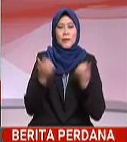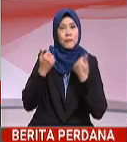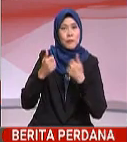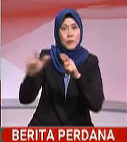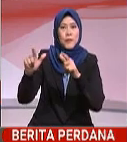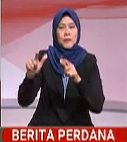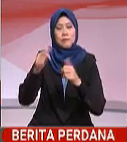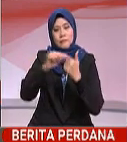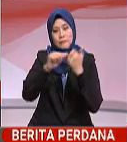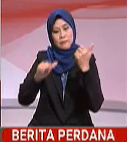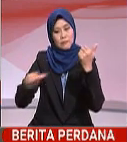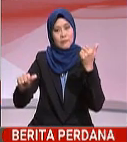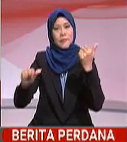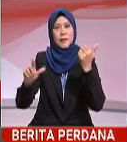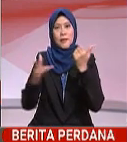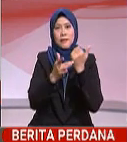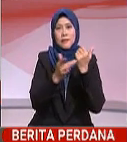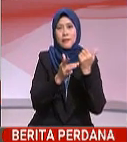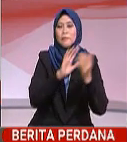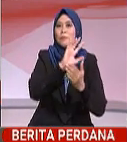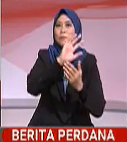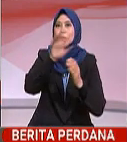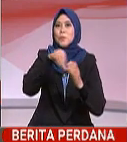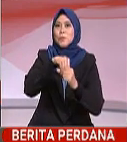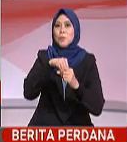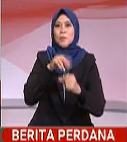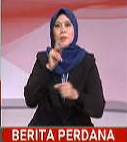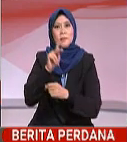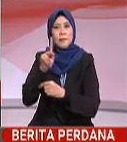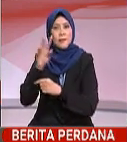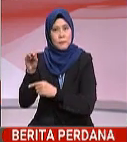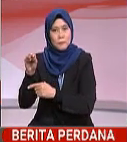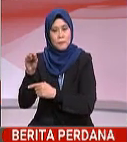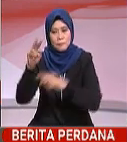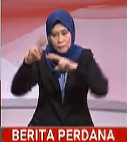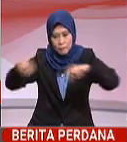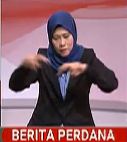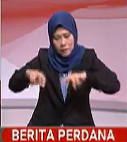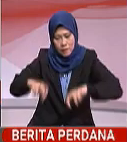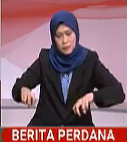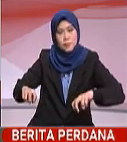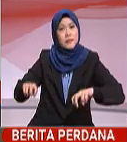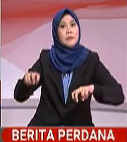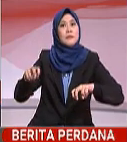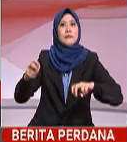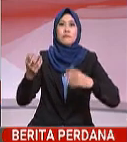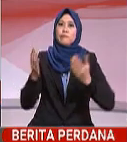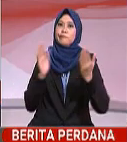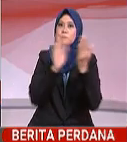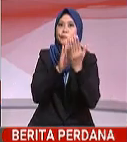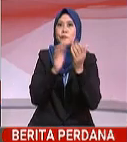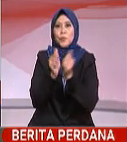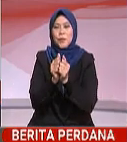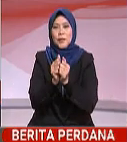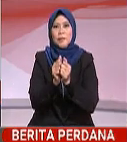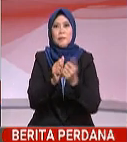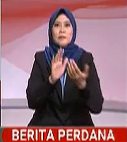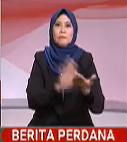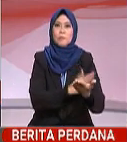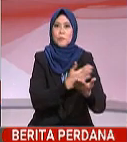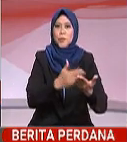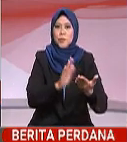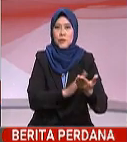ahli jawatankuasa teknikal termasuk Kementerian Kesihatan meneliti kesan yang dihadapi penggiat industri.